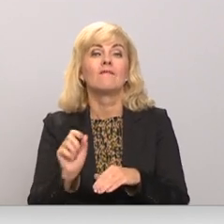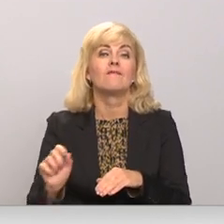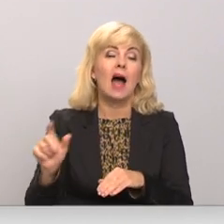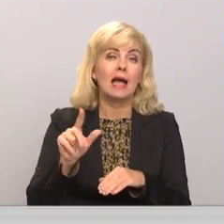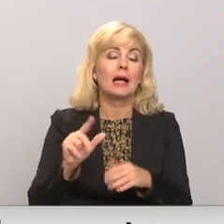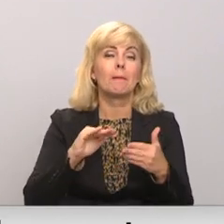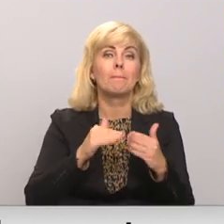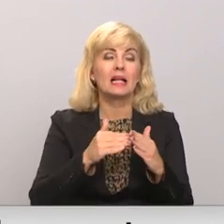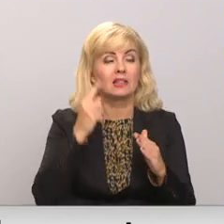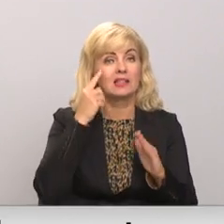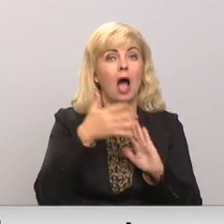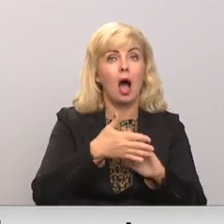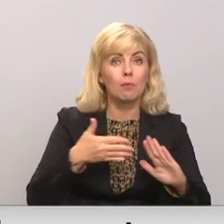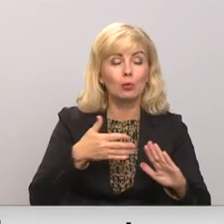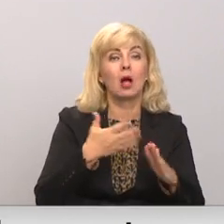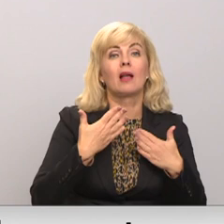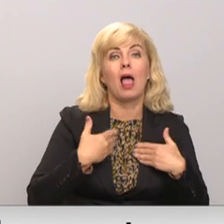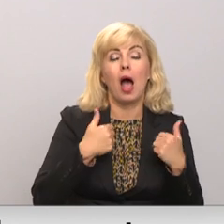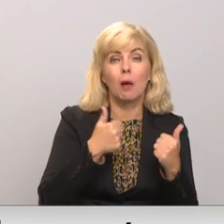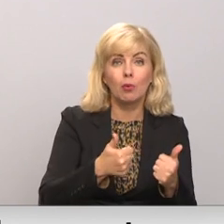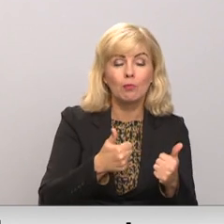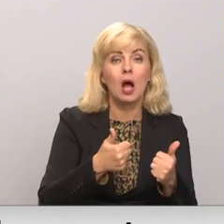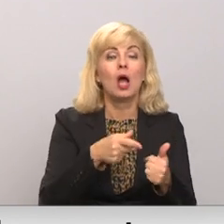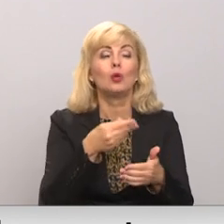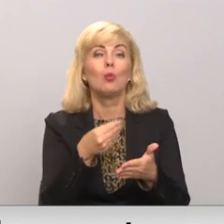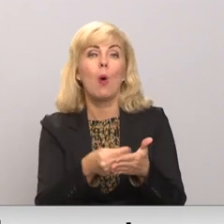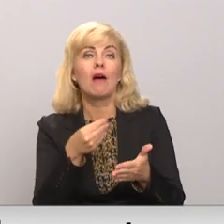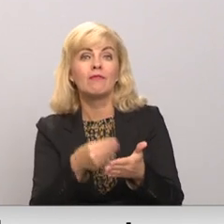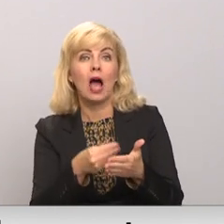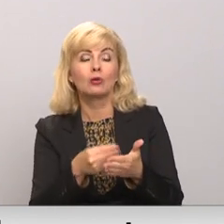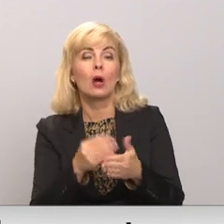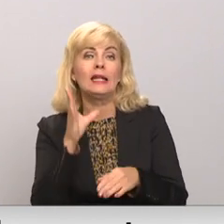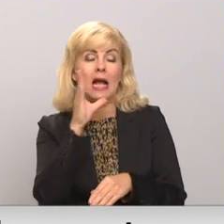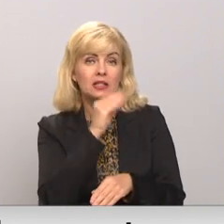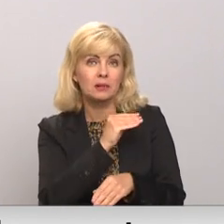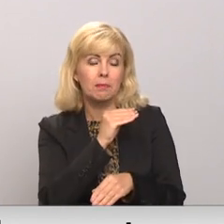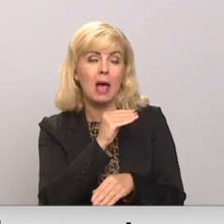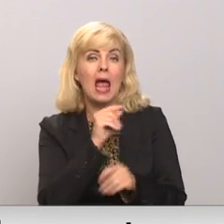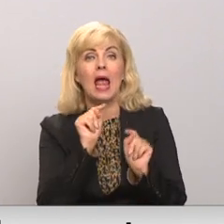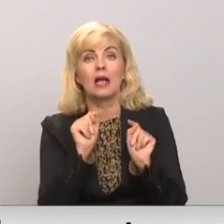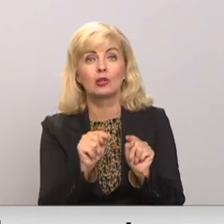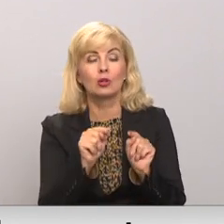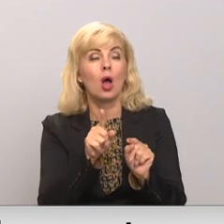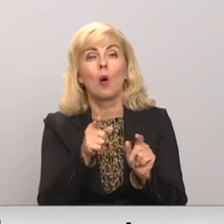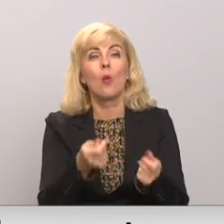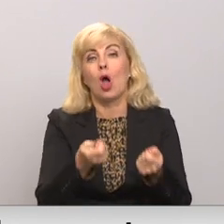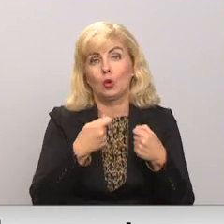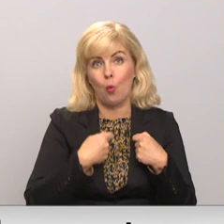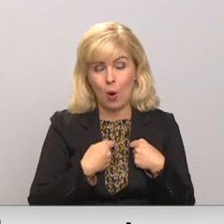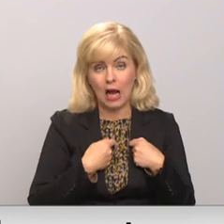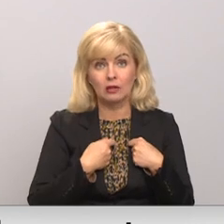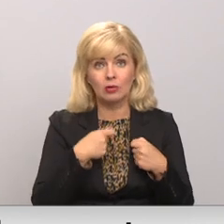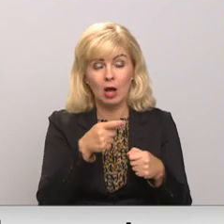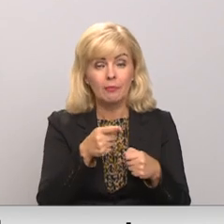daudz vairāk pilsētnieki saprot šo te labumu vai novērtē iespējas, ko tas dod.